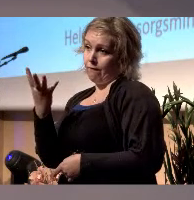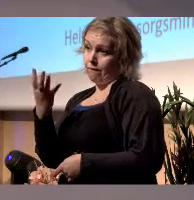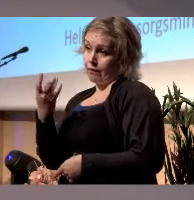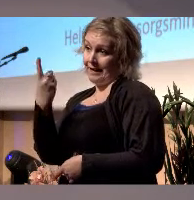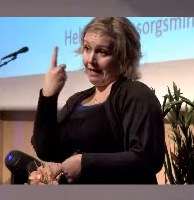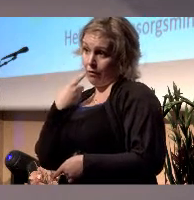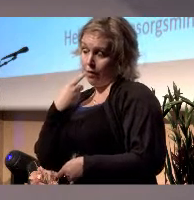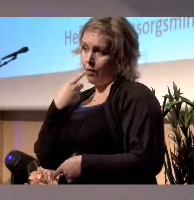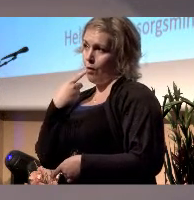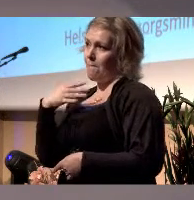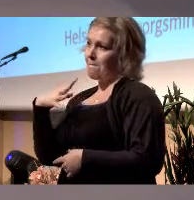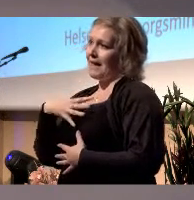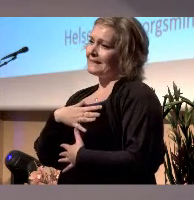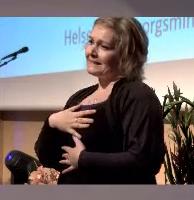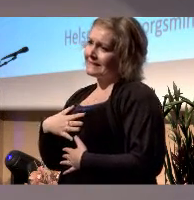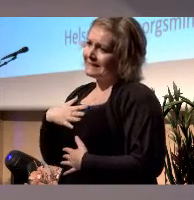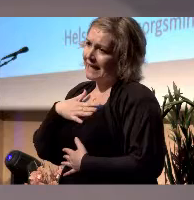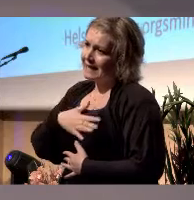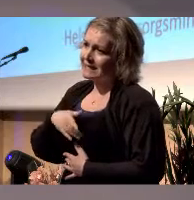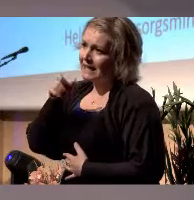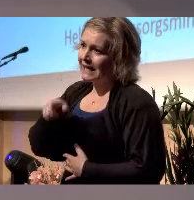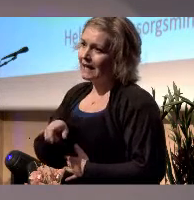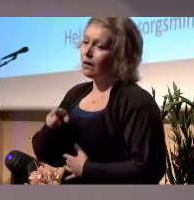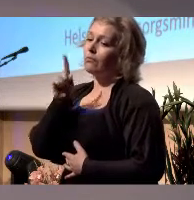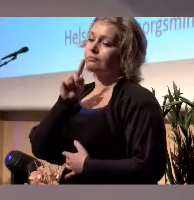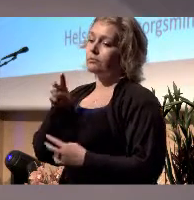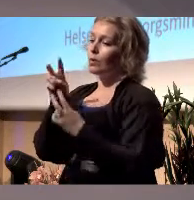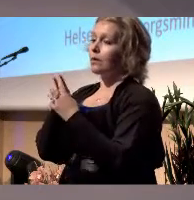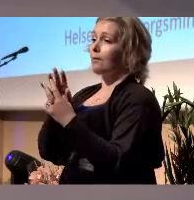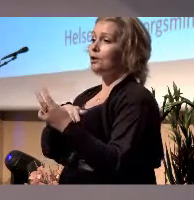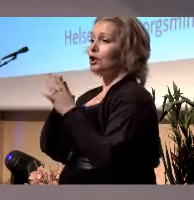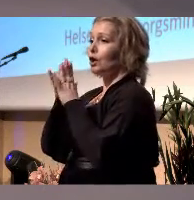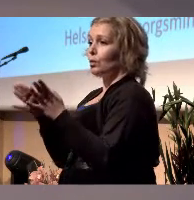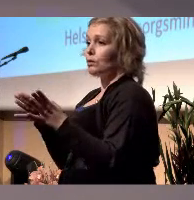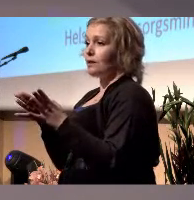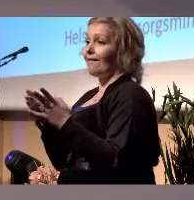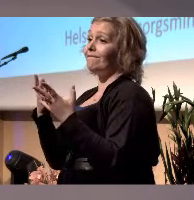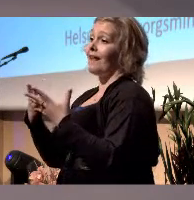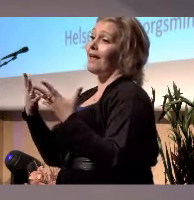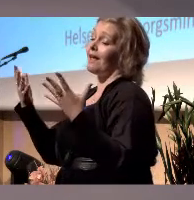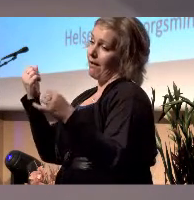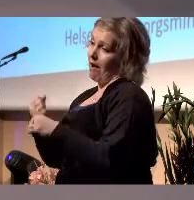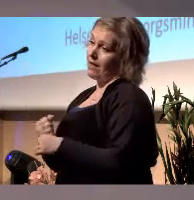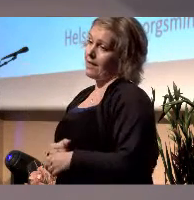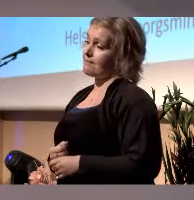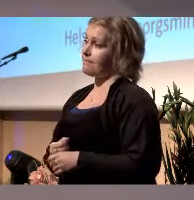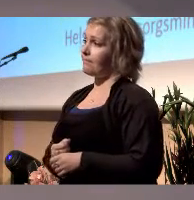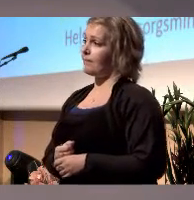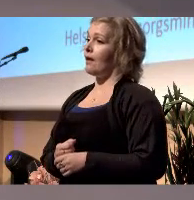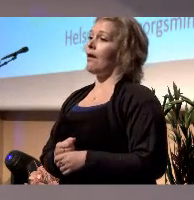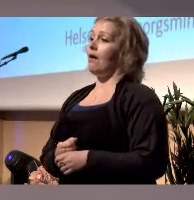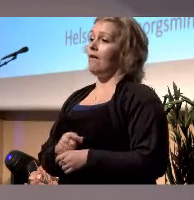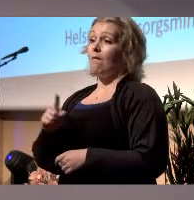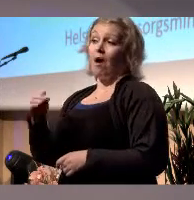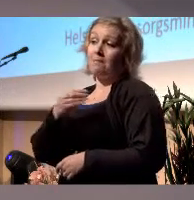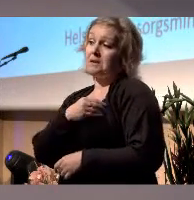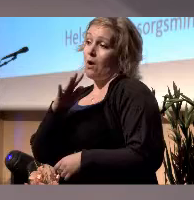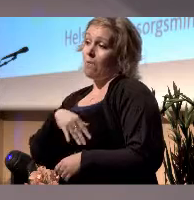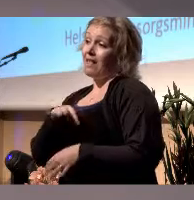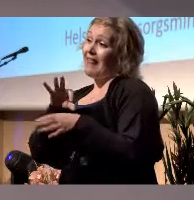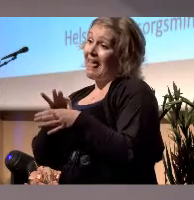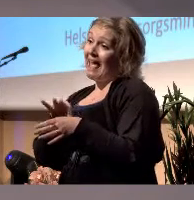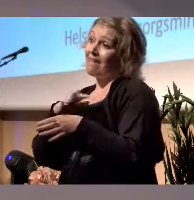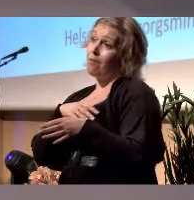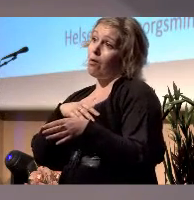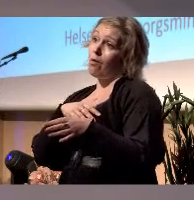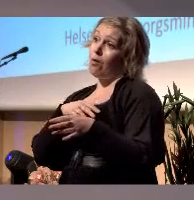Hun ble stadig mer engstelig og tok kontakt med sykehuset flere ganger. Da fikk jeg bare beskjed om at legen var